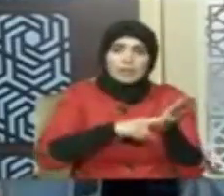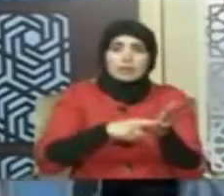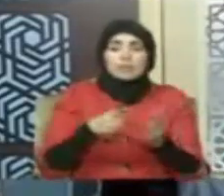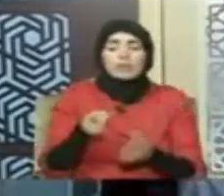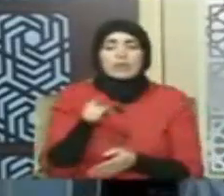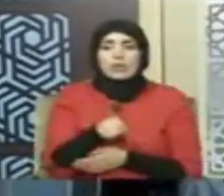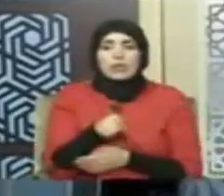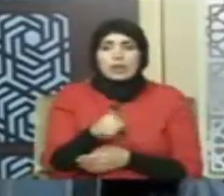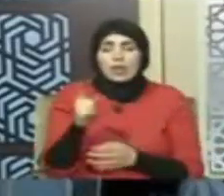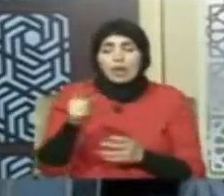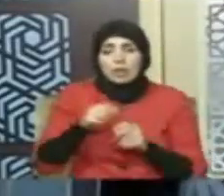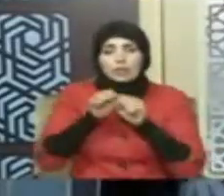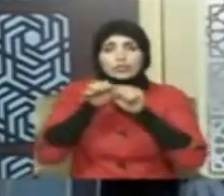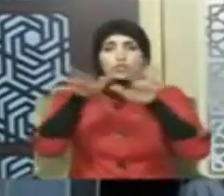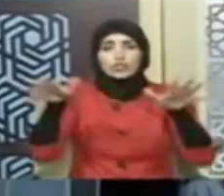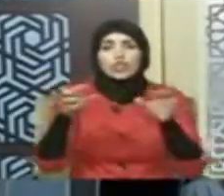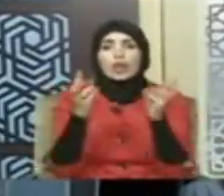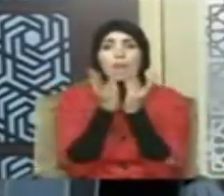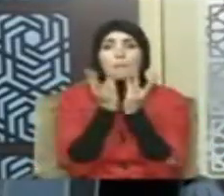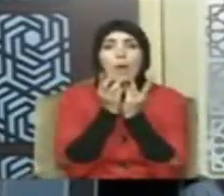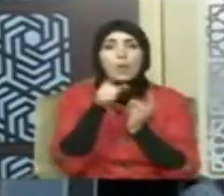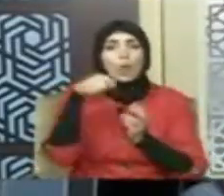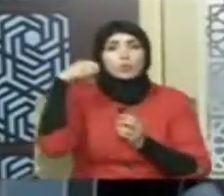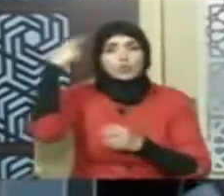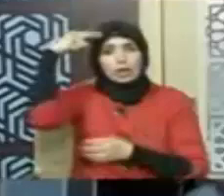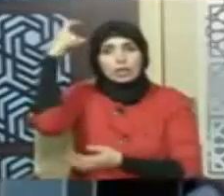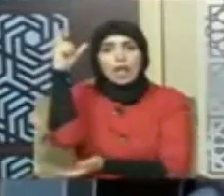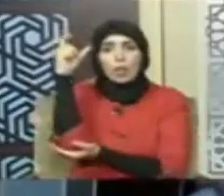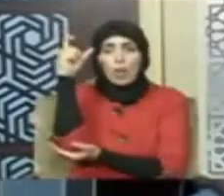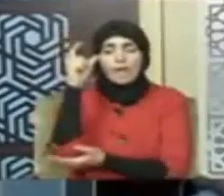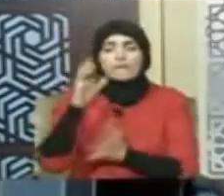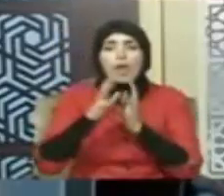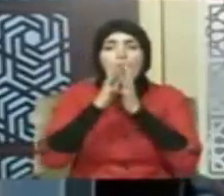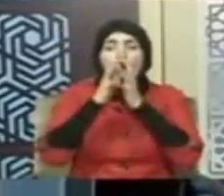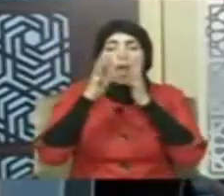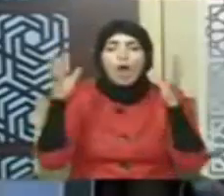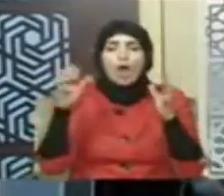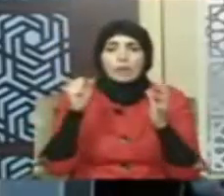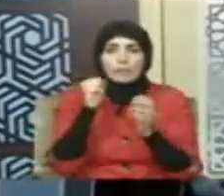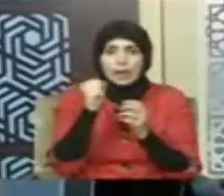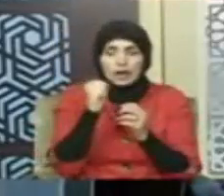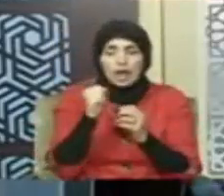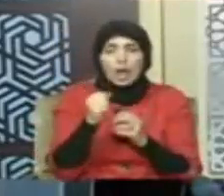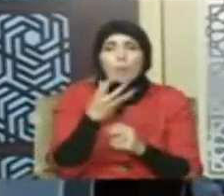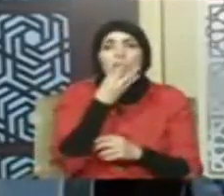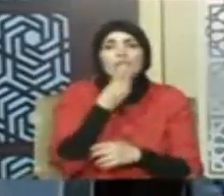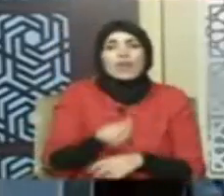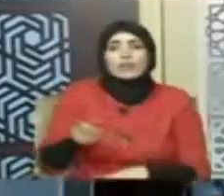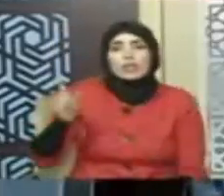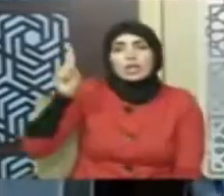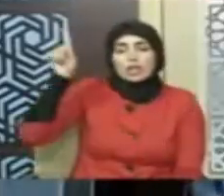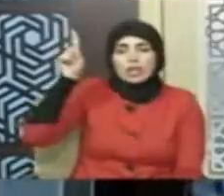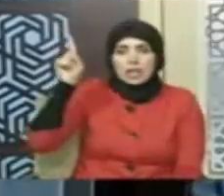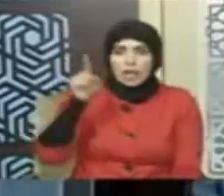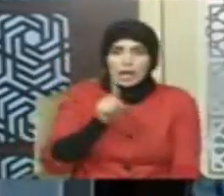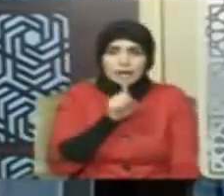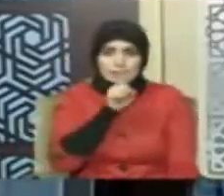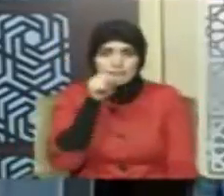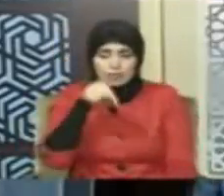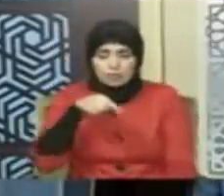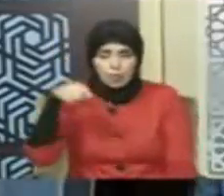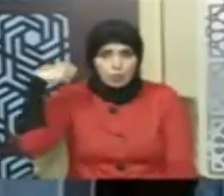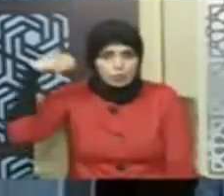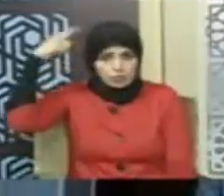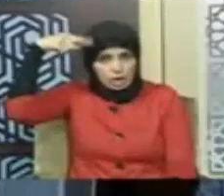حركة إعمار في التاريخ المصري، بفضل الله ربما هي التي تقوم بها